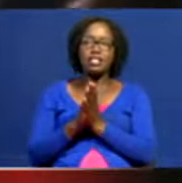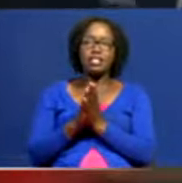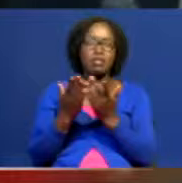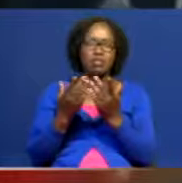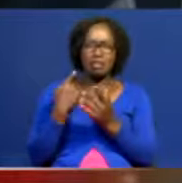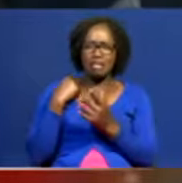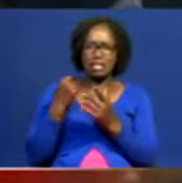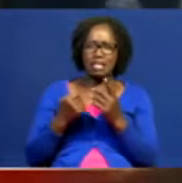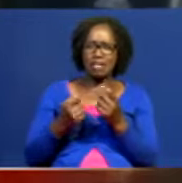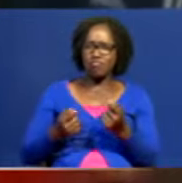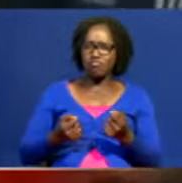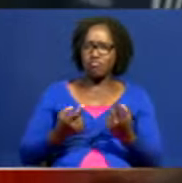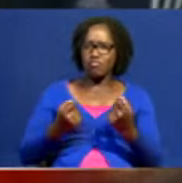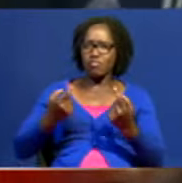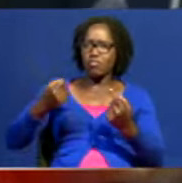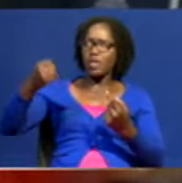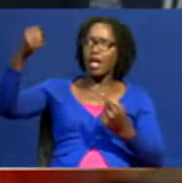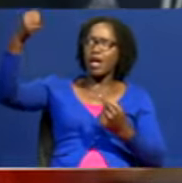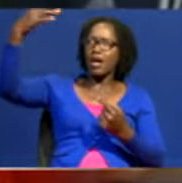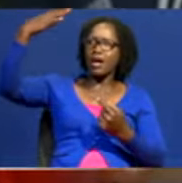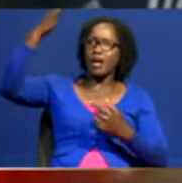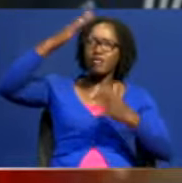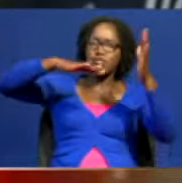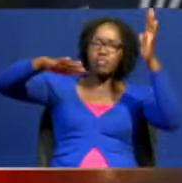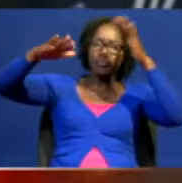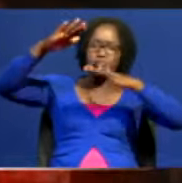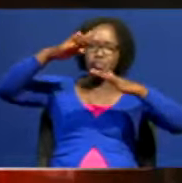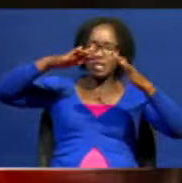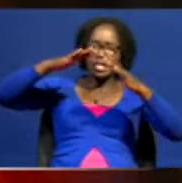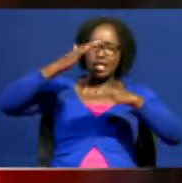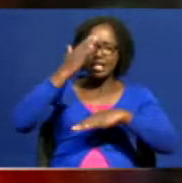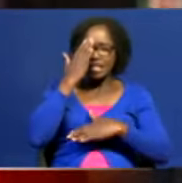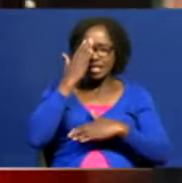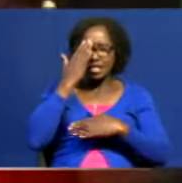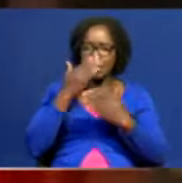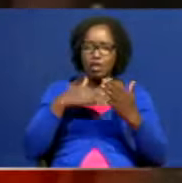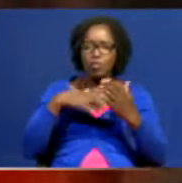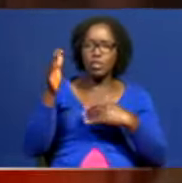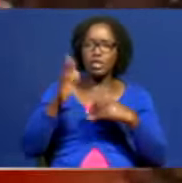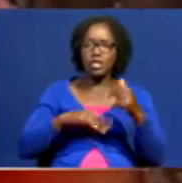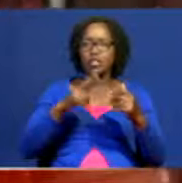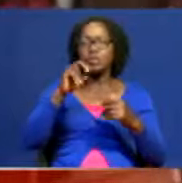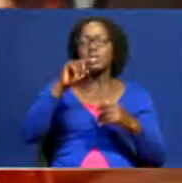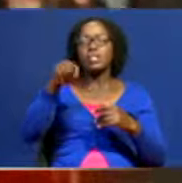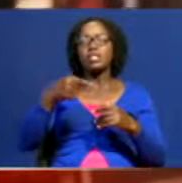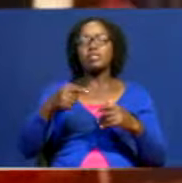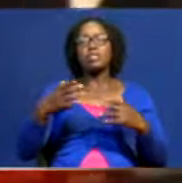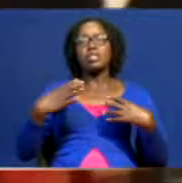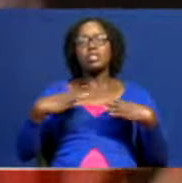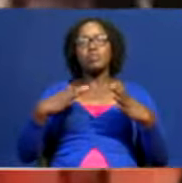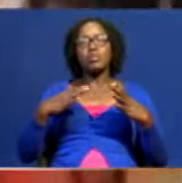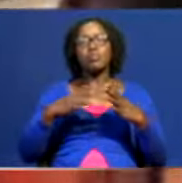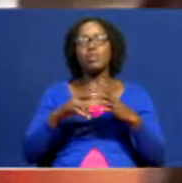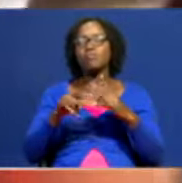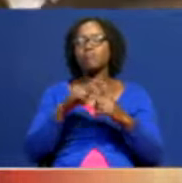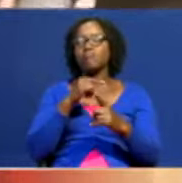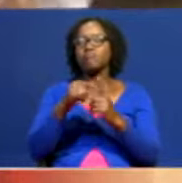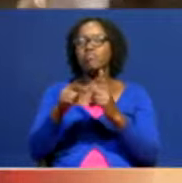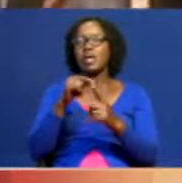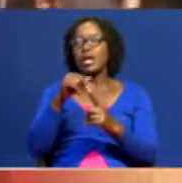punde la angani lililotekelezwa na Israeli, ambapo zaidi ya watu 20,000 wameuawa huku wengine zaidi